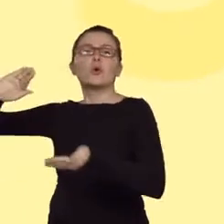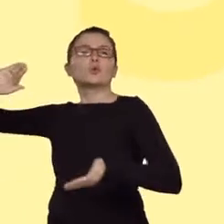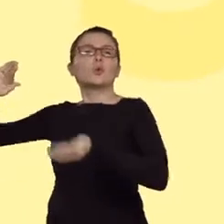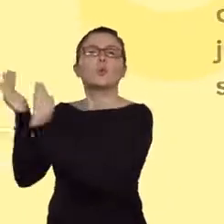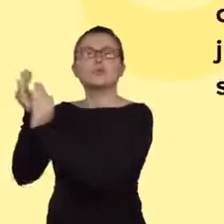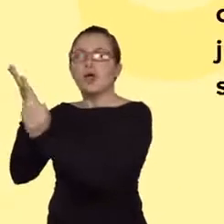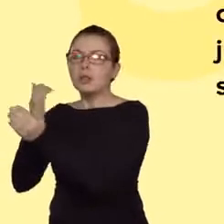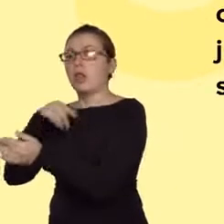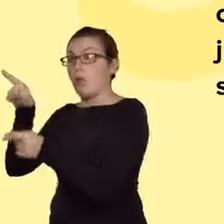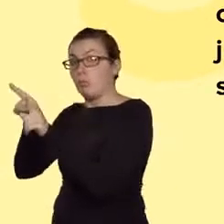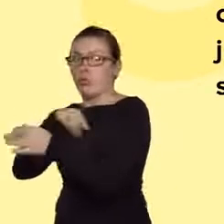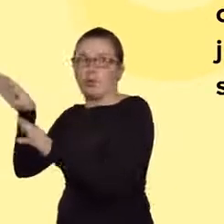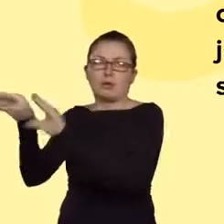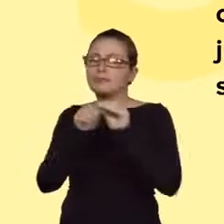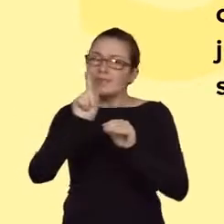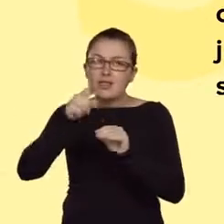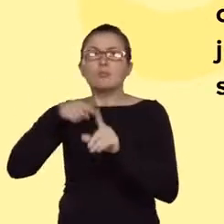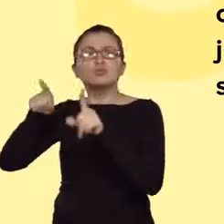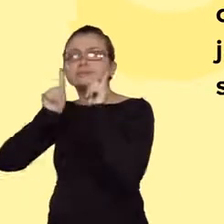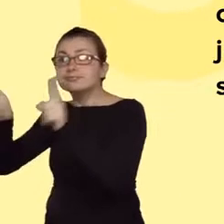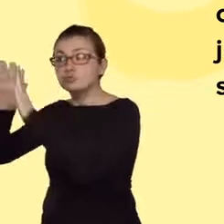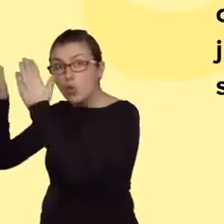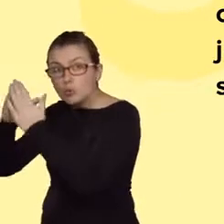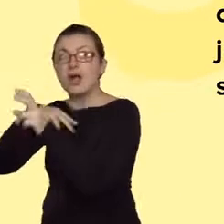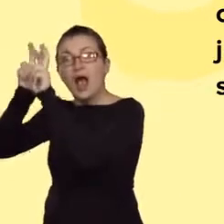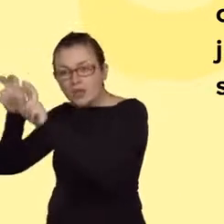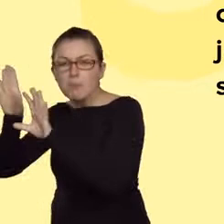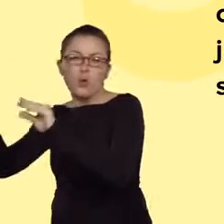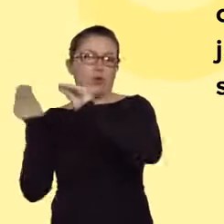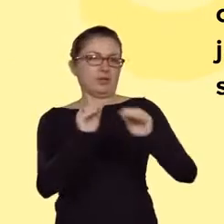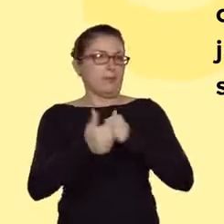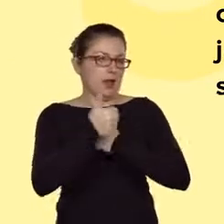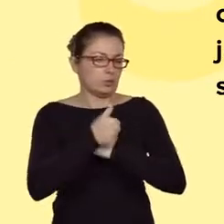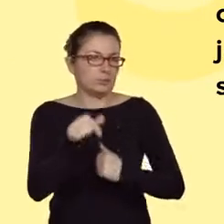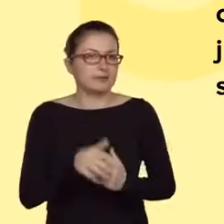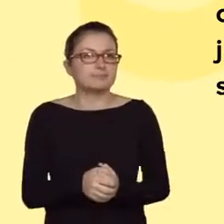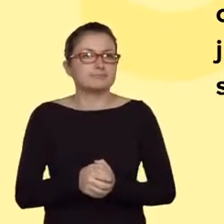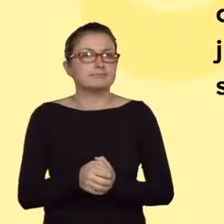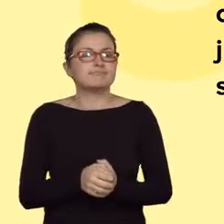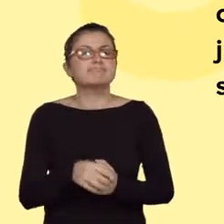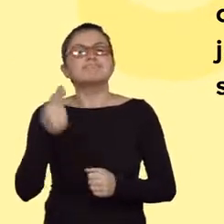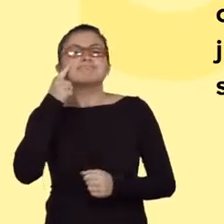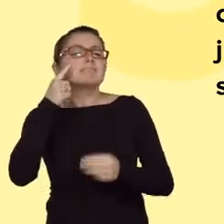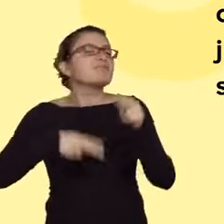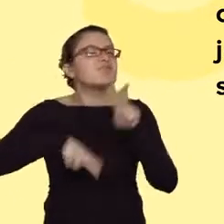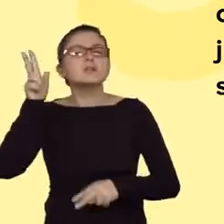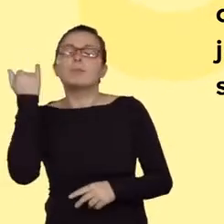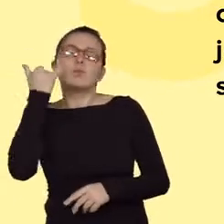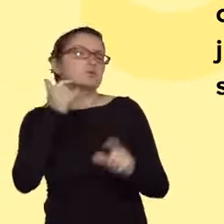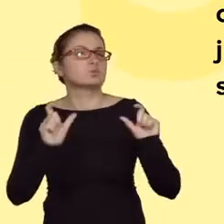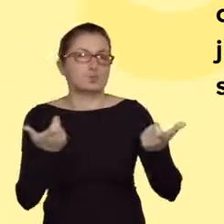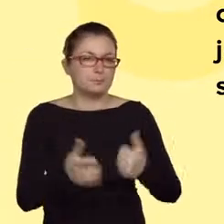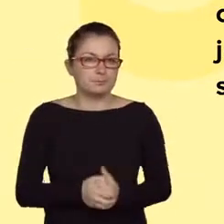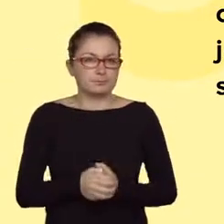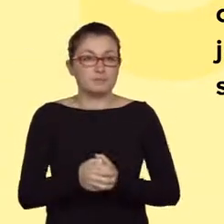analiza. Omówimy teraz błędy w zakresie argumentowania. Najczęstszym jest pomylenie przykładu z argumentem, czyli zamiast